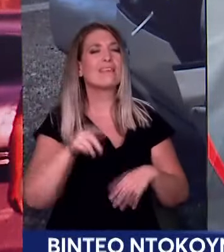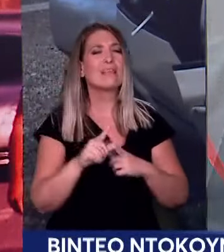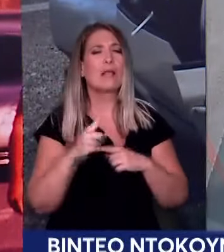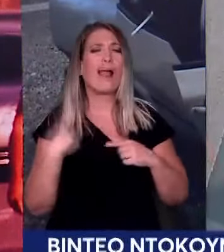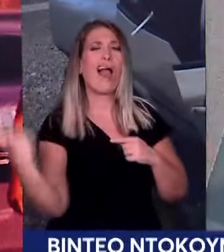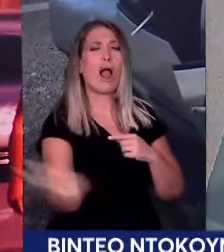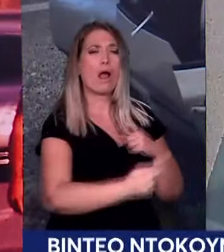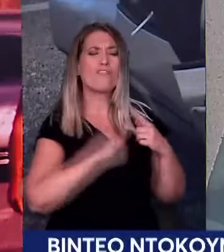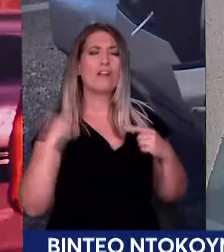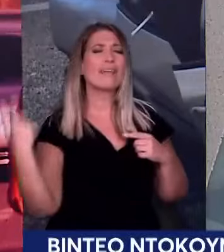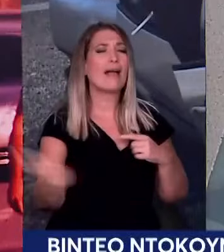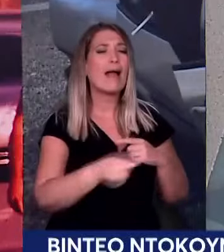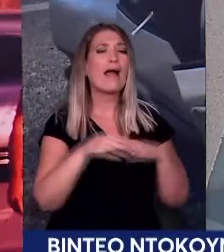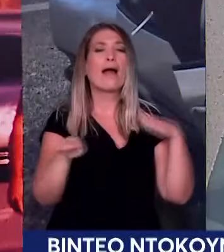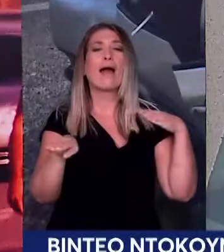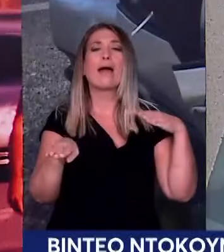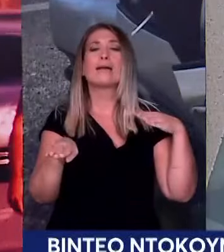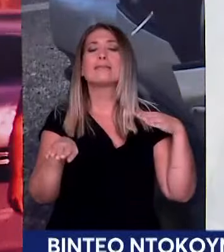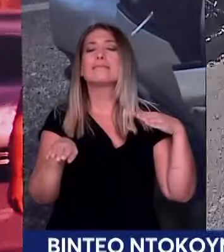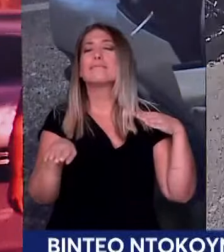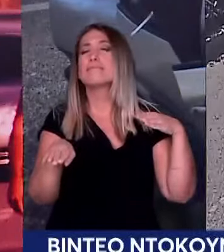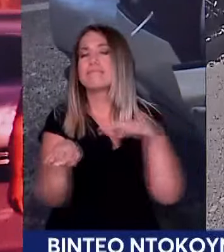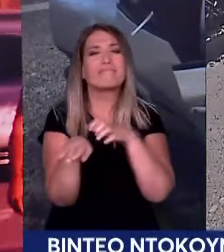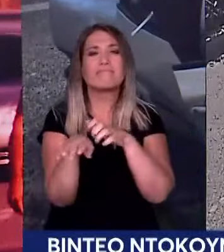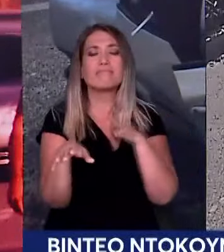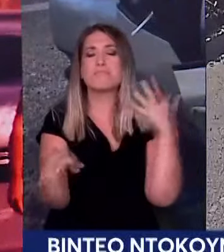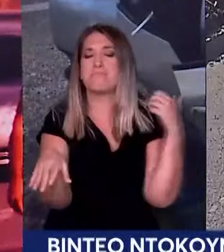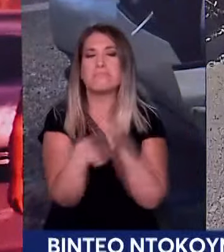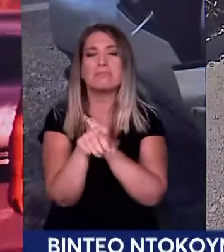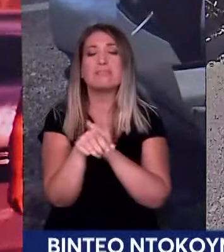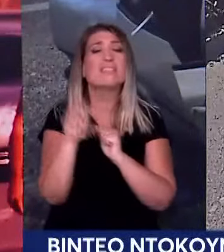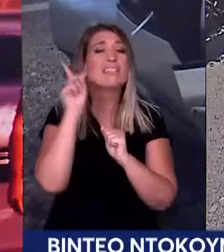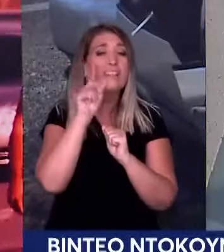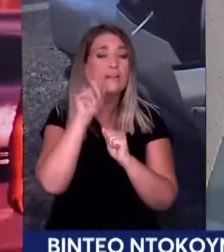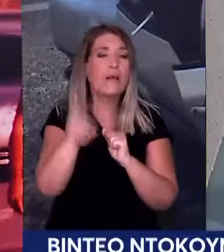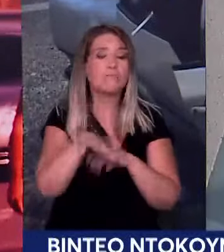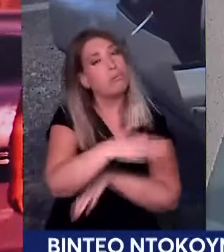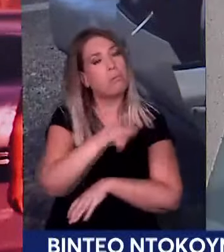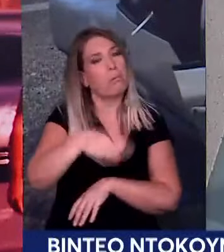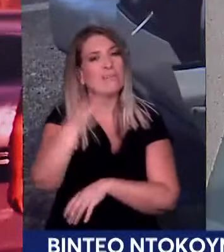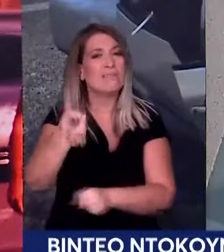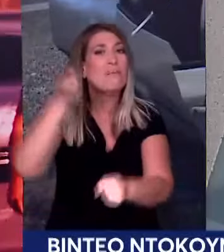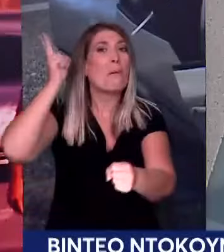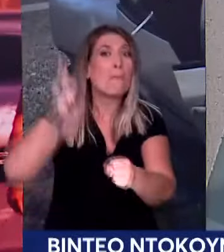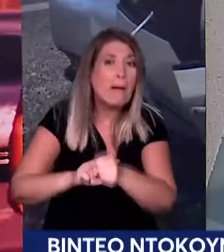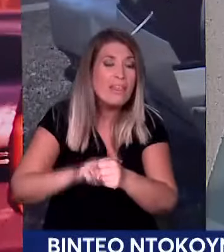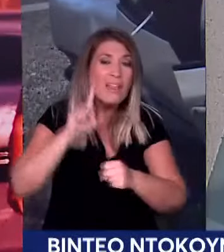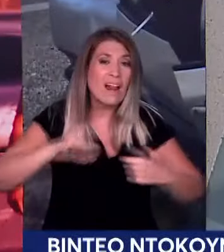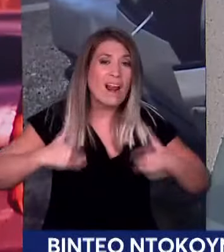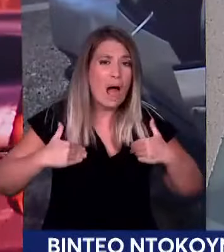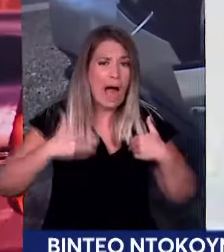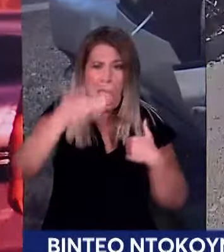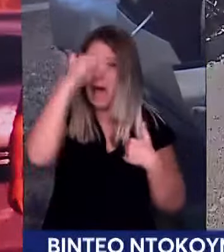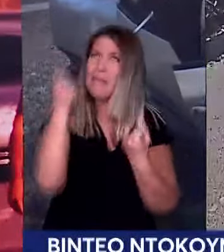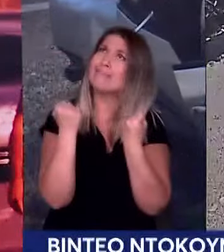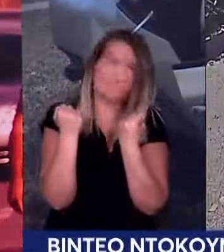και κάποια στιγμή βρίσκει την άτυχη γυναίκα. Και αυτή η άτυχη γυναίκα εκεί αφήνει την τελευταία της πνοή.